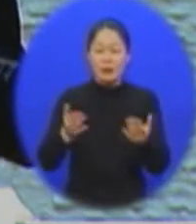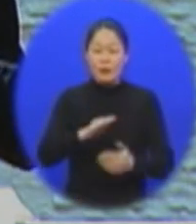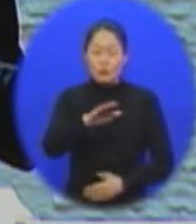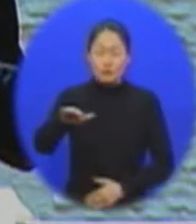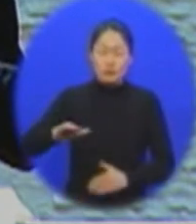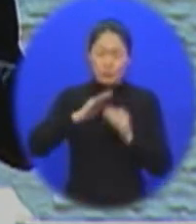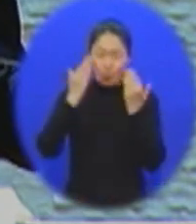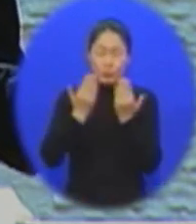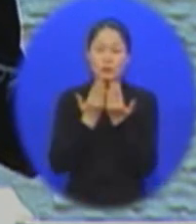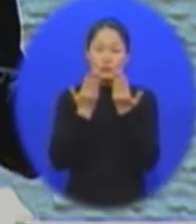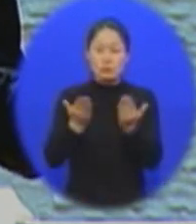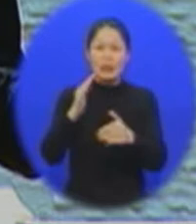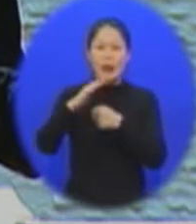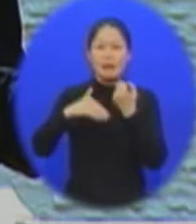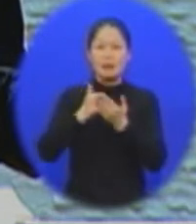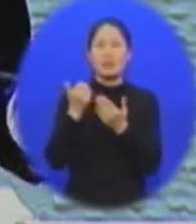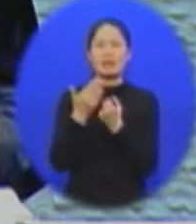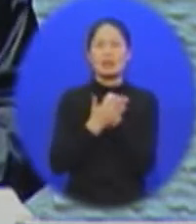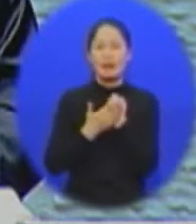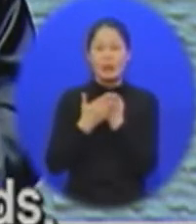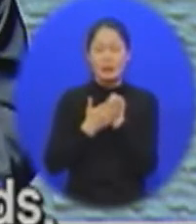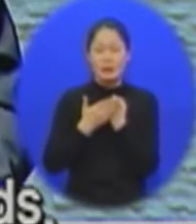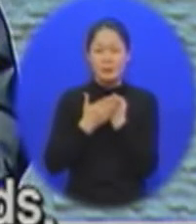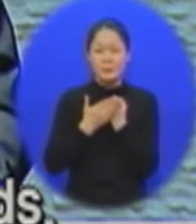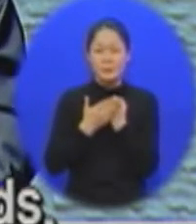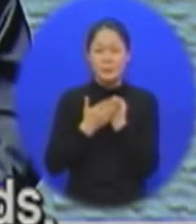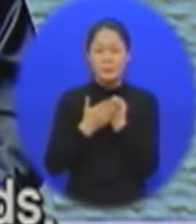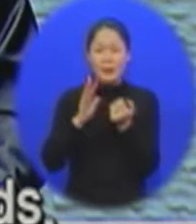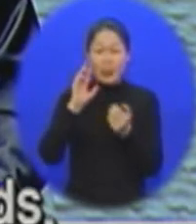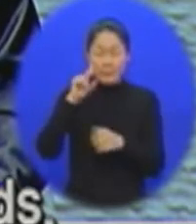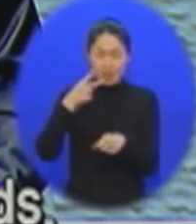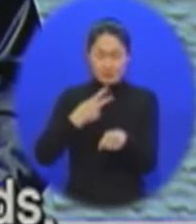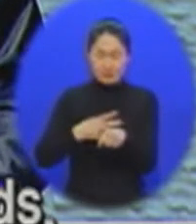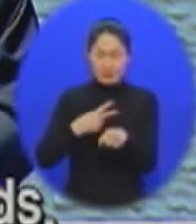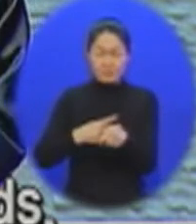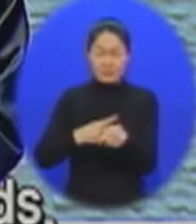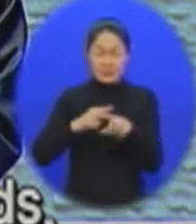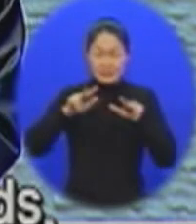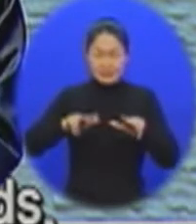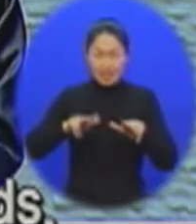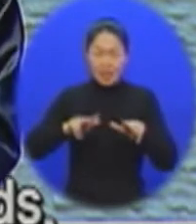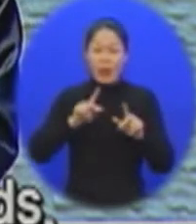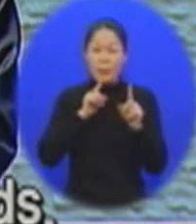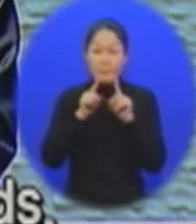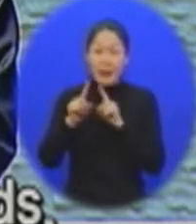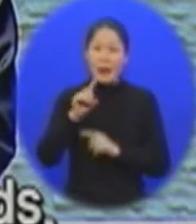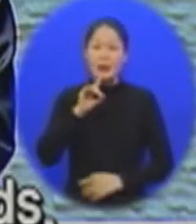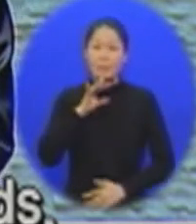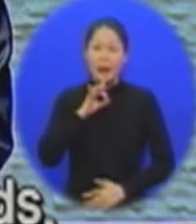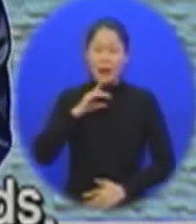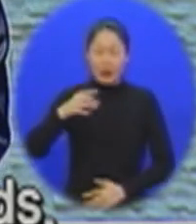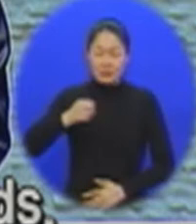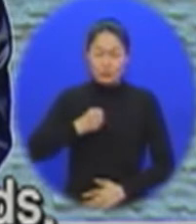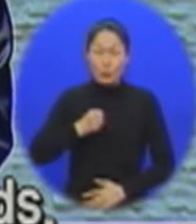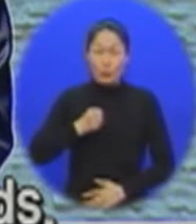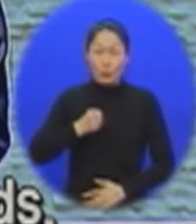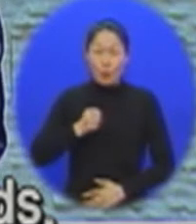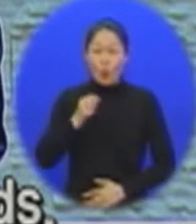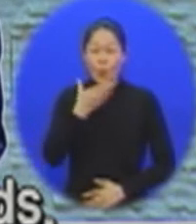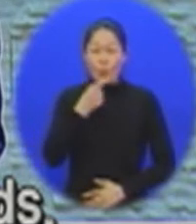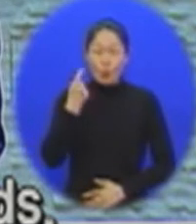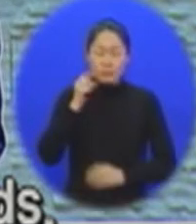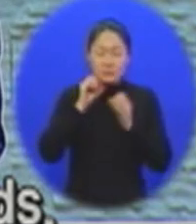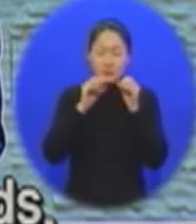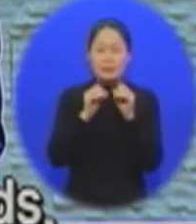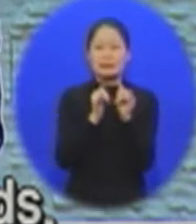주신 하나님의 은혜요 사도 바울은 이제 는 말만 가지고 복음을 전하는 사람이